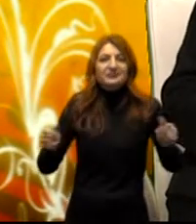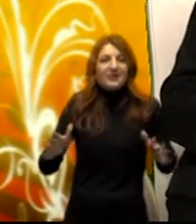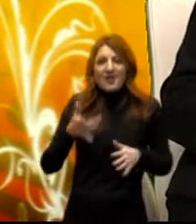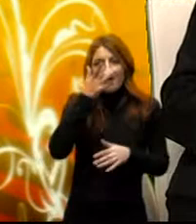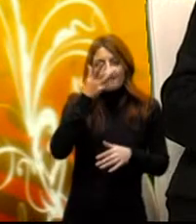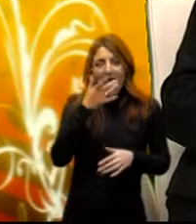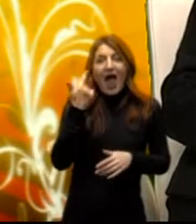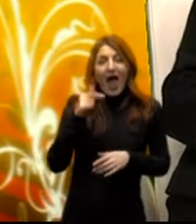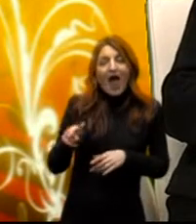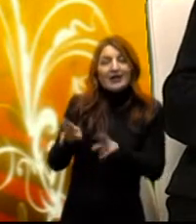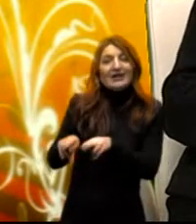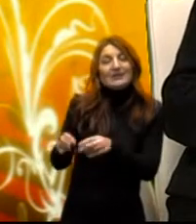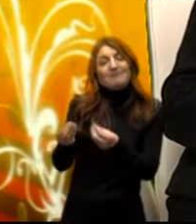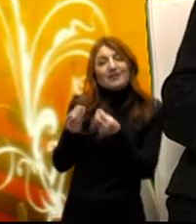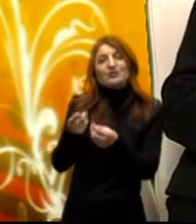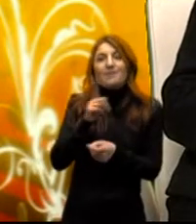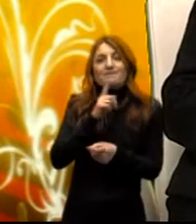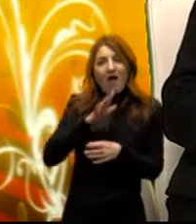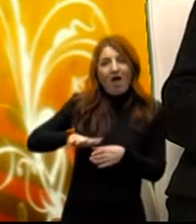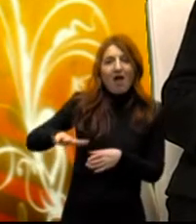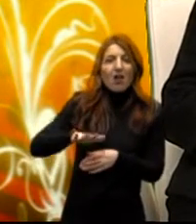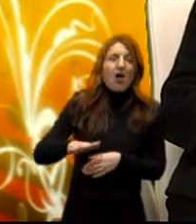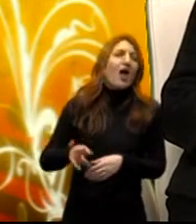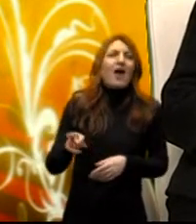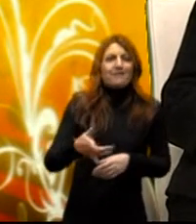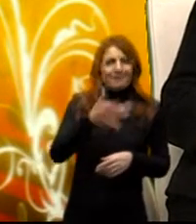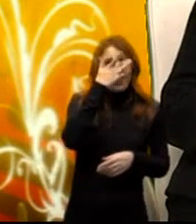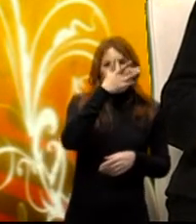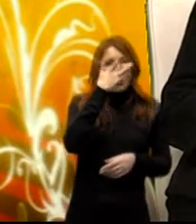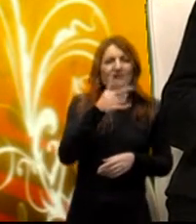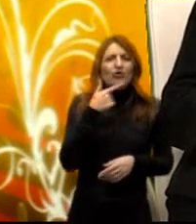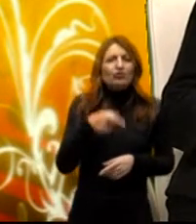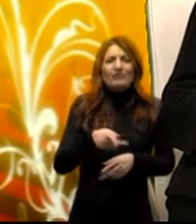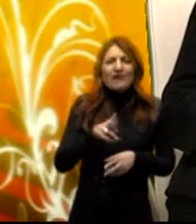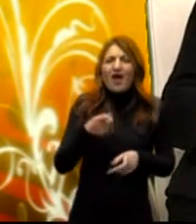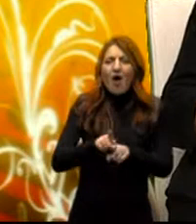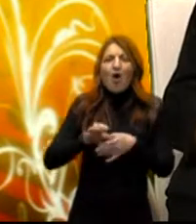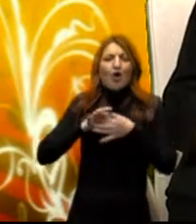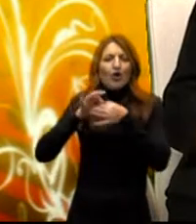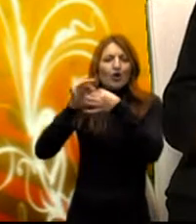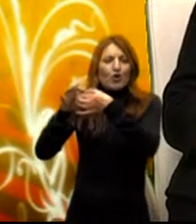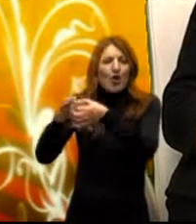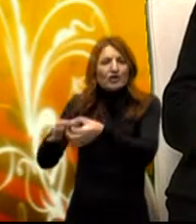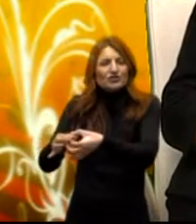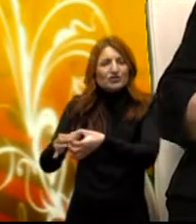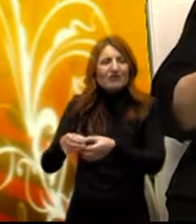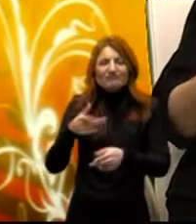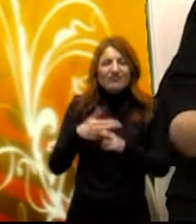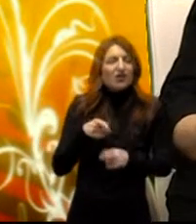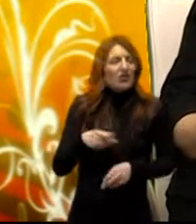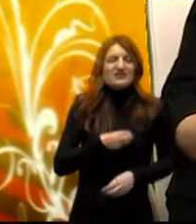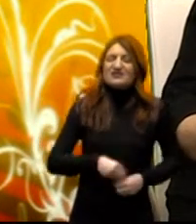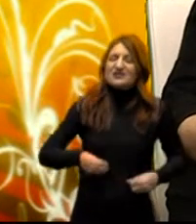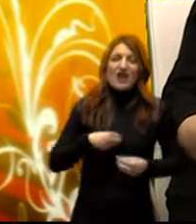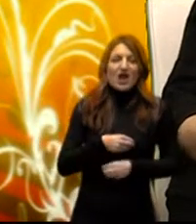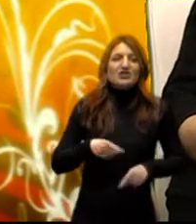tu počinje. Svaka glavobolja koja dobi karakteristiku kronične glavobolje je strašna. I migrena